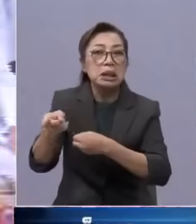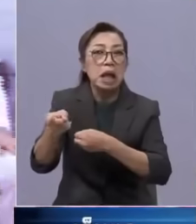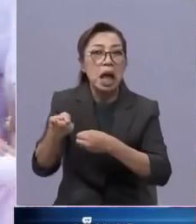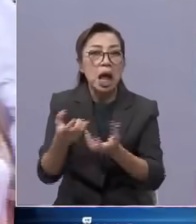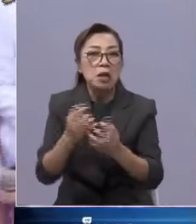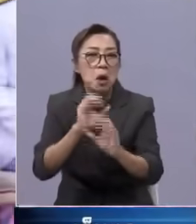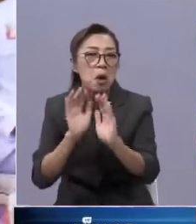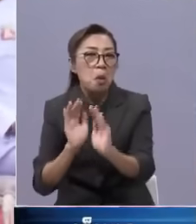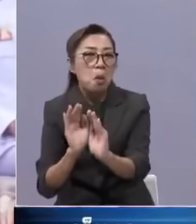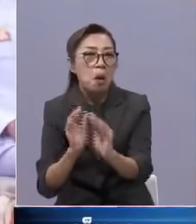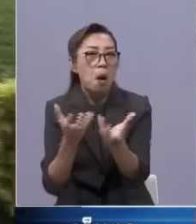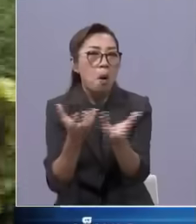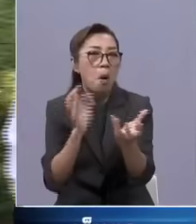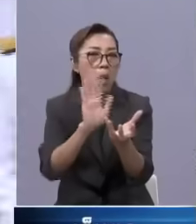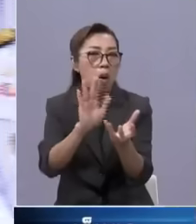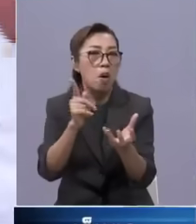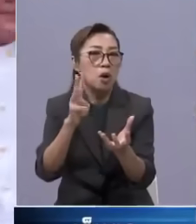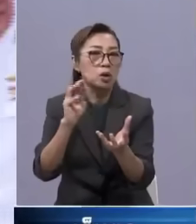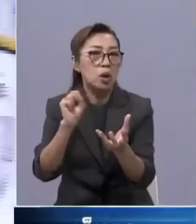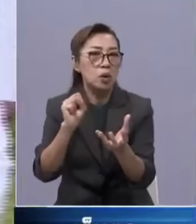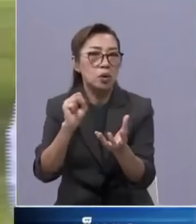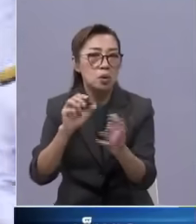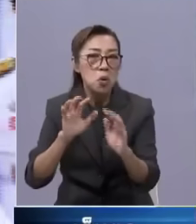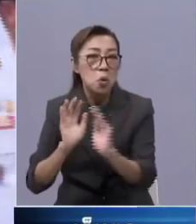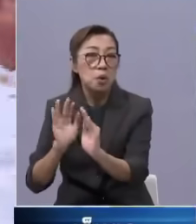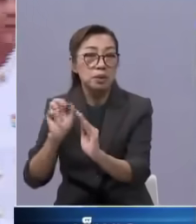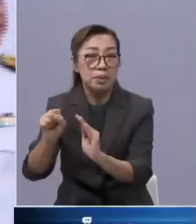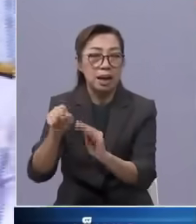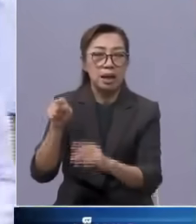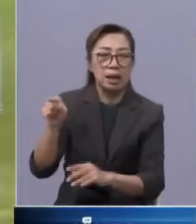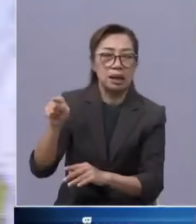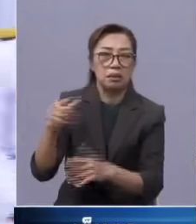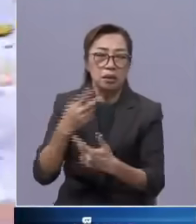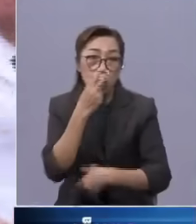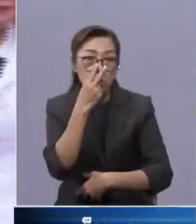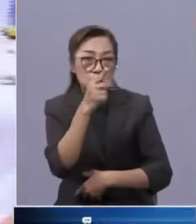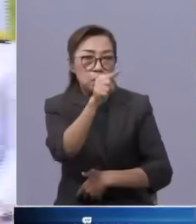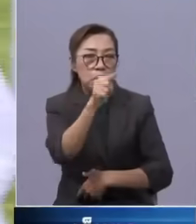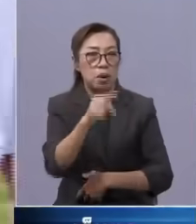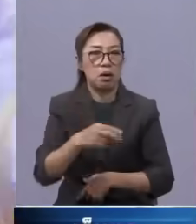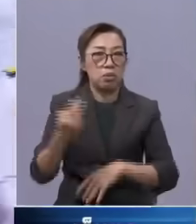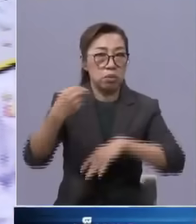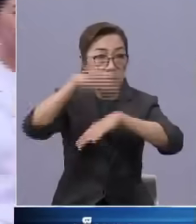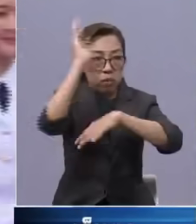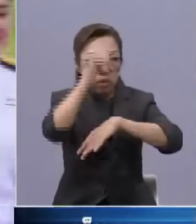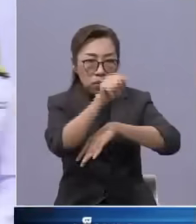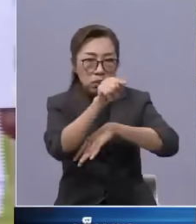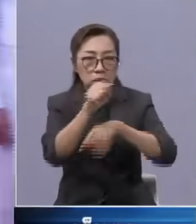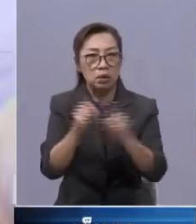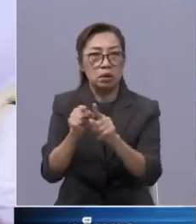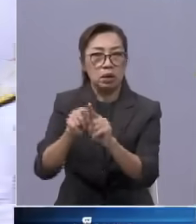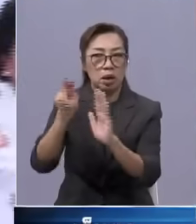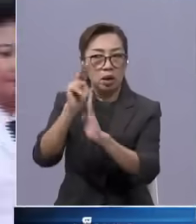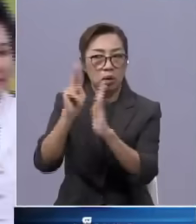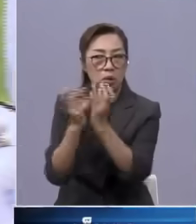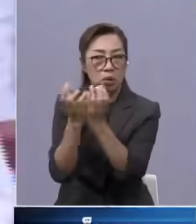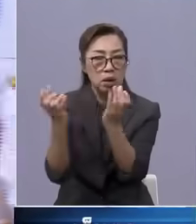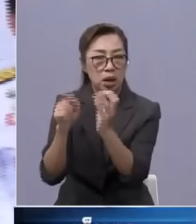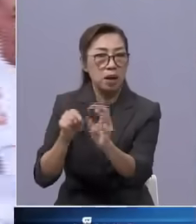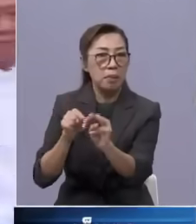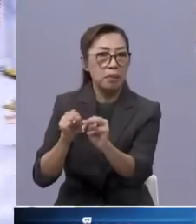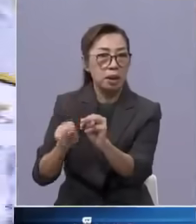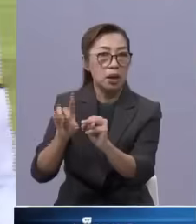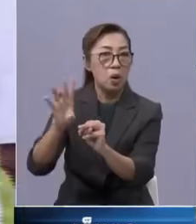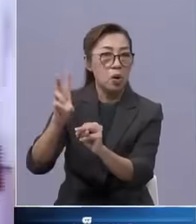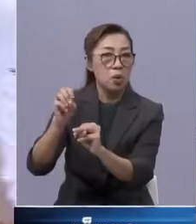ใช่ไหมครับเขาจับตาอะไรจับตาในเรื่องของนโยบายว่าจะมีเนื้อหาและสาระตรงกับสเปคที่รัฐธรรมนูญตามมาตรา